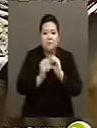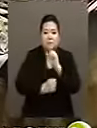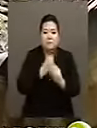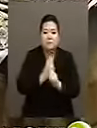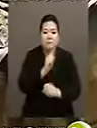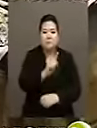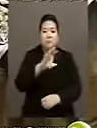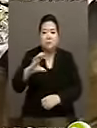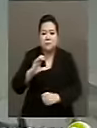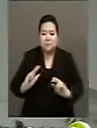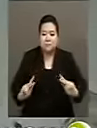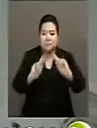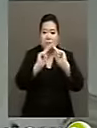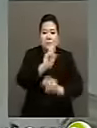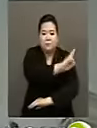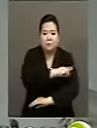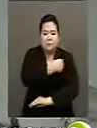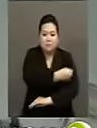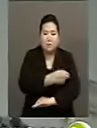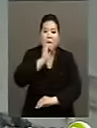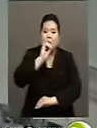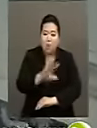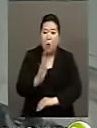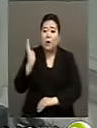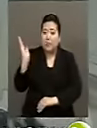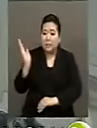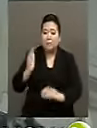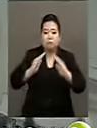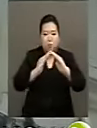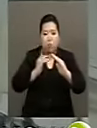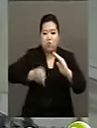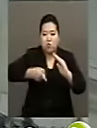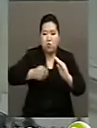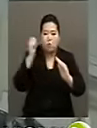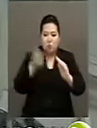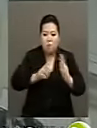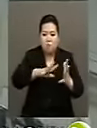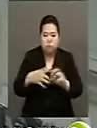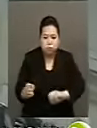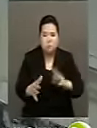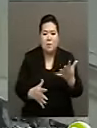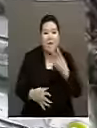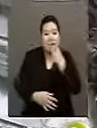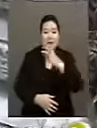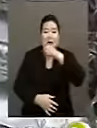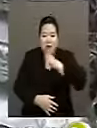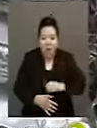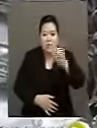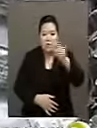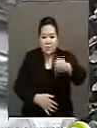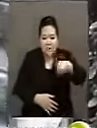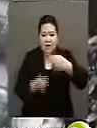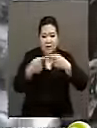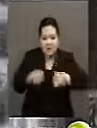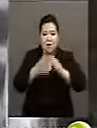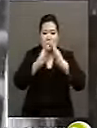ทางกระทรวงสาธารณสุขก็ยืนยันมาแล้วครับว่าตึกนี้ไม่ถูกทุบอย่างแน่นอน คือดูแล้วอาจจะเก่าหน่อยแต่สร้างมาตั้งแต่ส